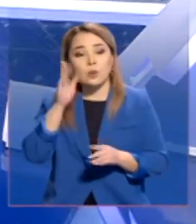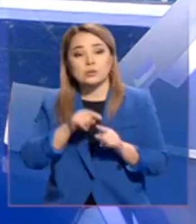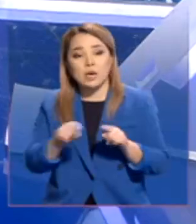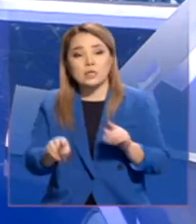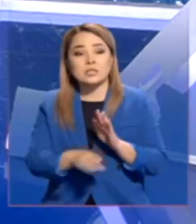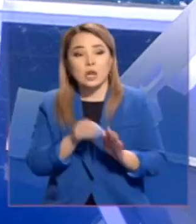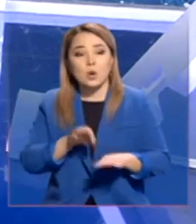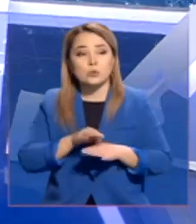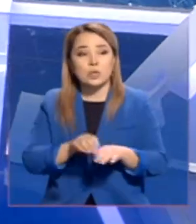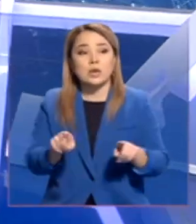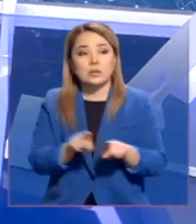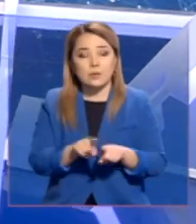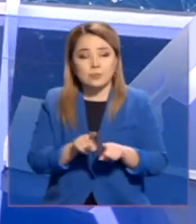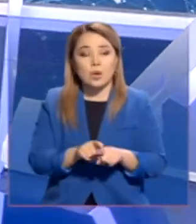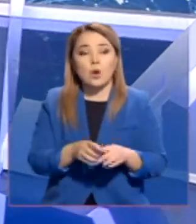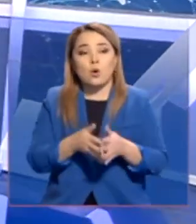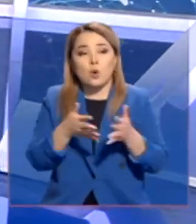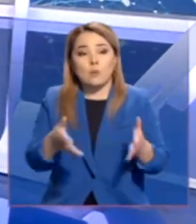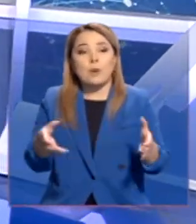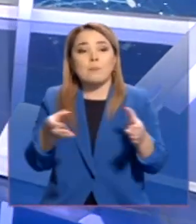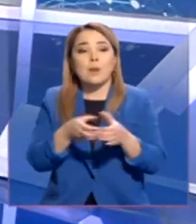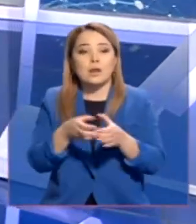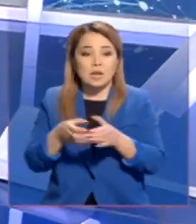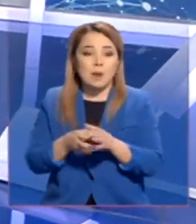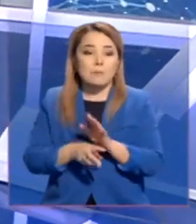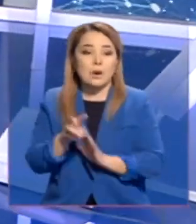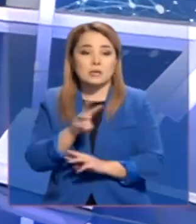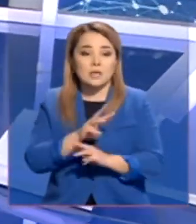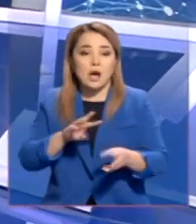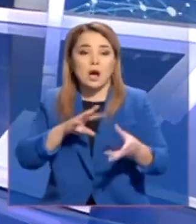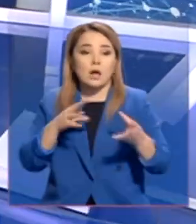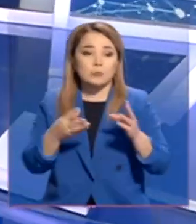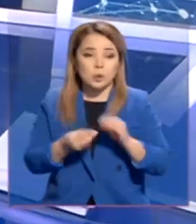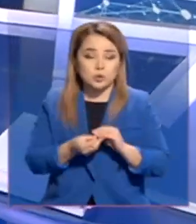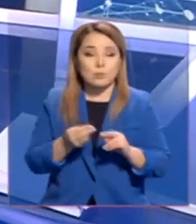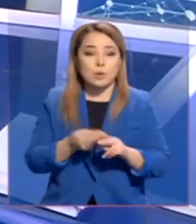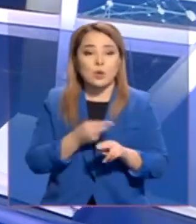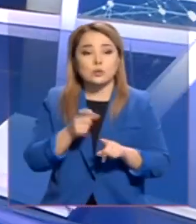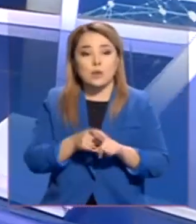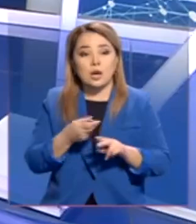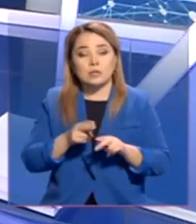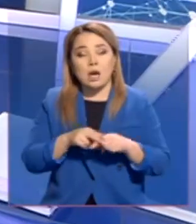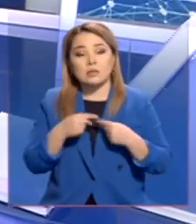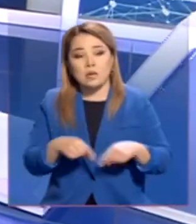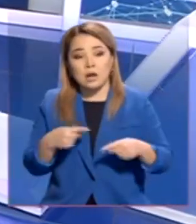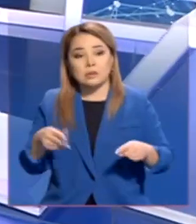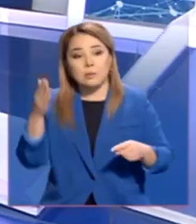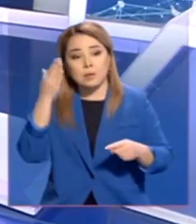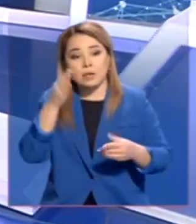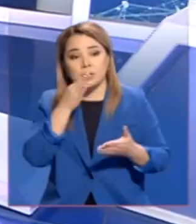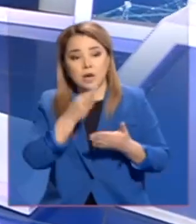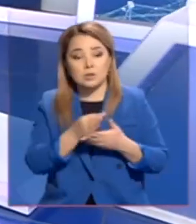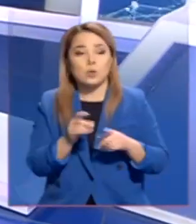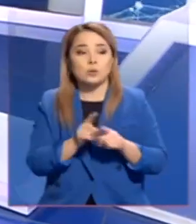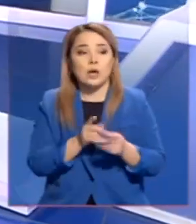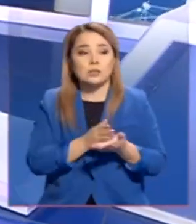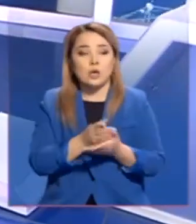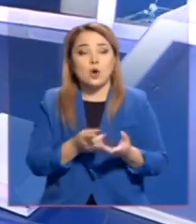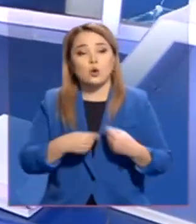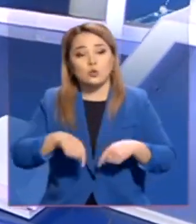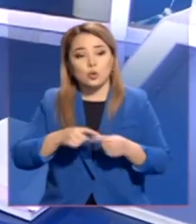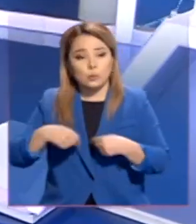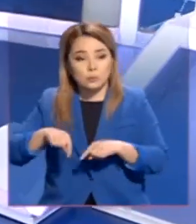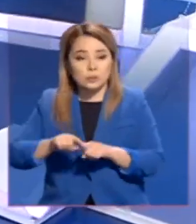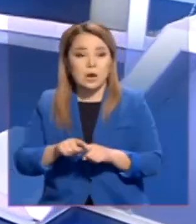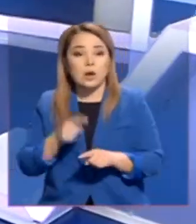алдағы сайлаудың өзінде көп партиялық мәжілісті қалыптастыру бұл сөзсіз түрлі пікірлердің, түрлі саяси